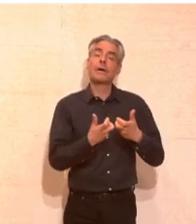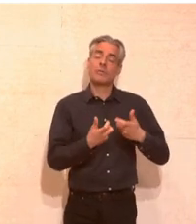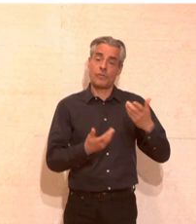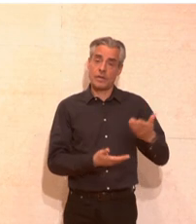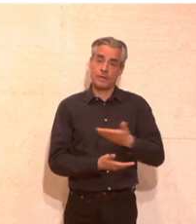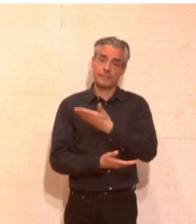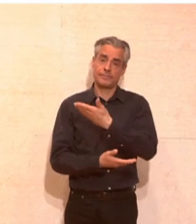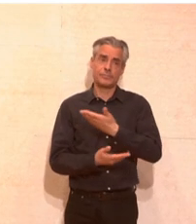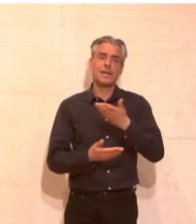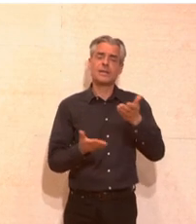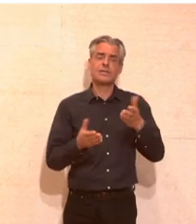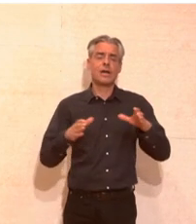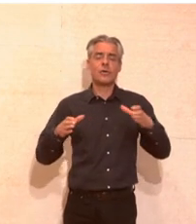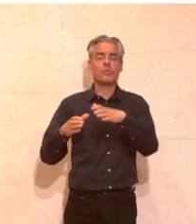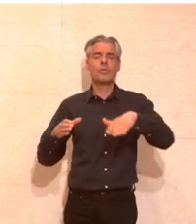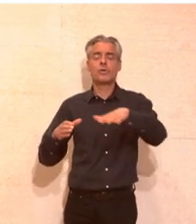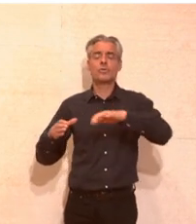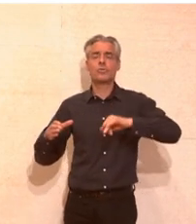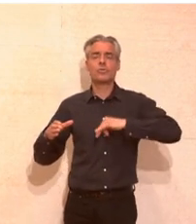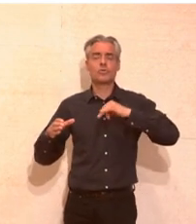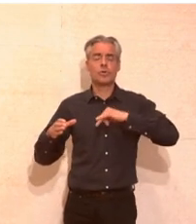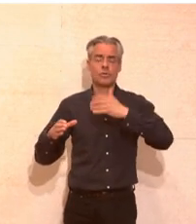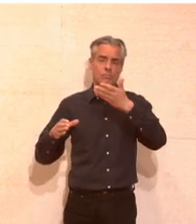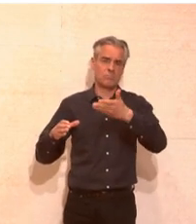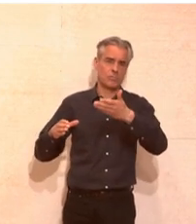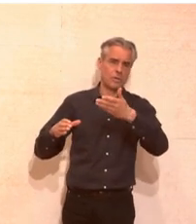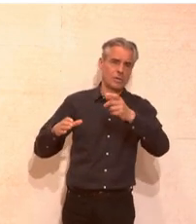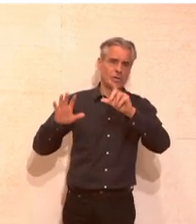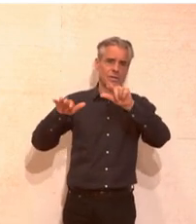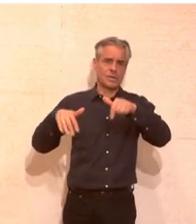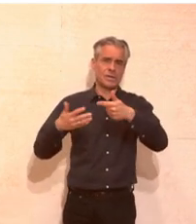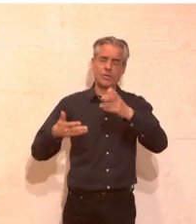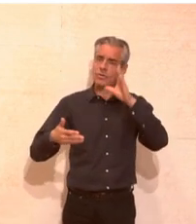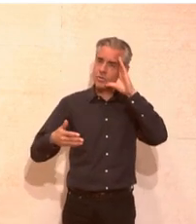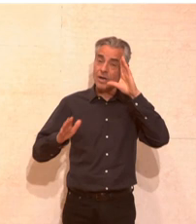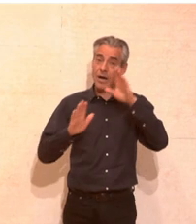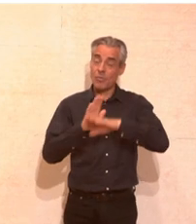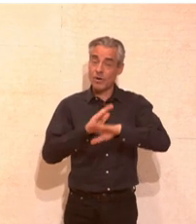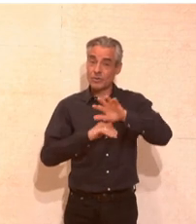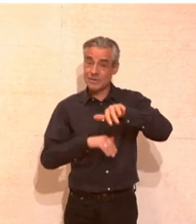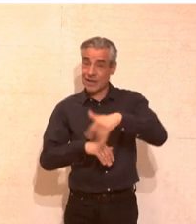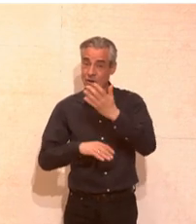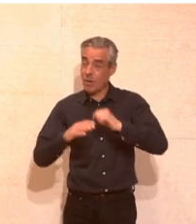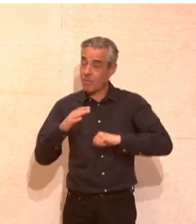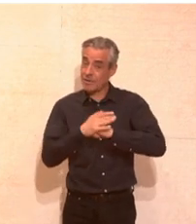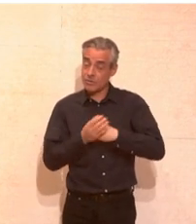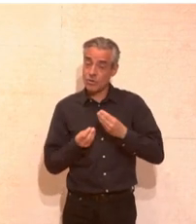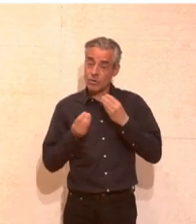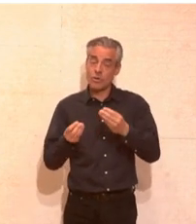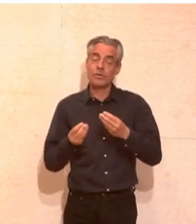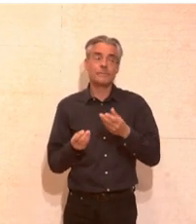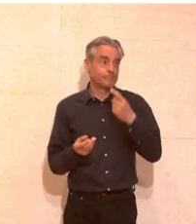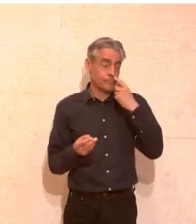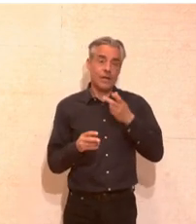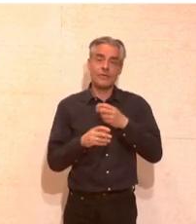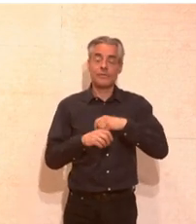que c'était chez des jeunes où ça allait de 7 heures du sommeil à moins de 5 heures, et on les exposait à